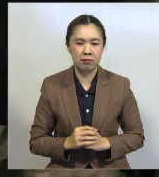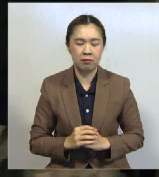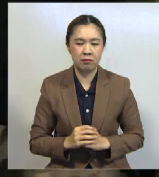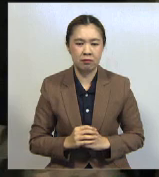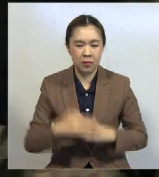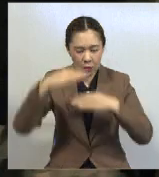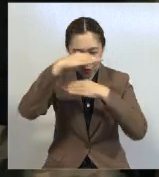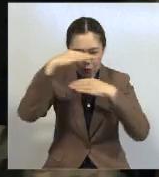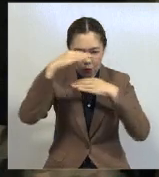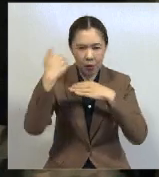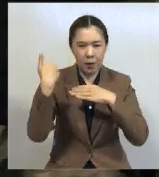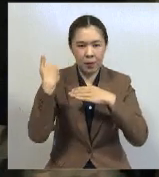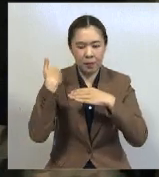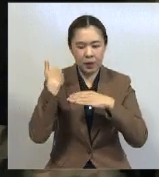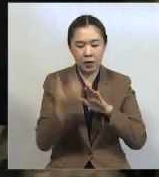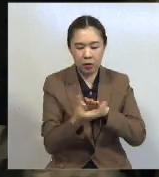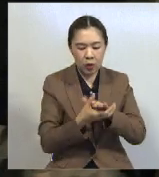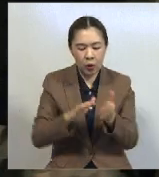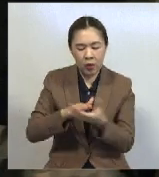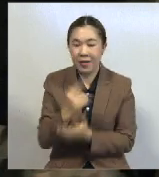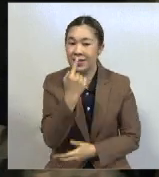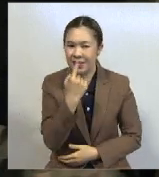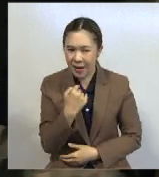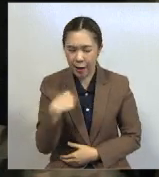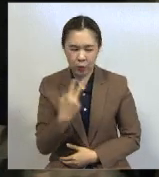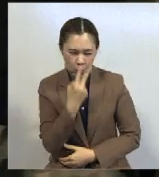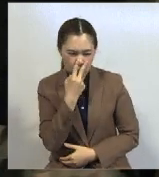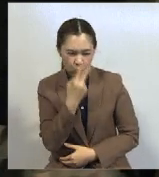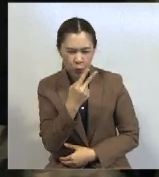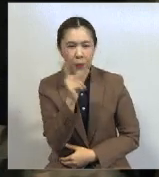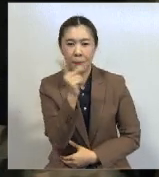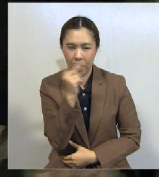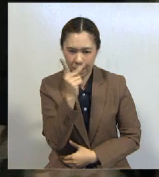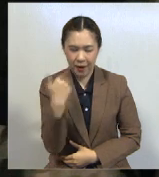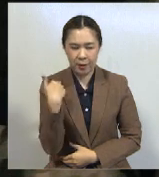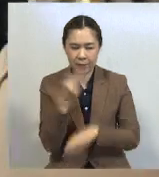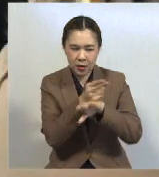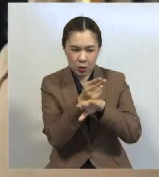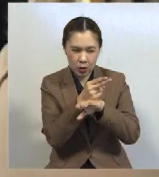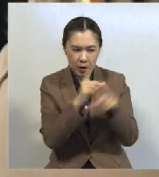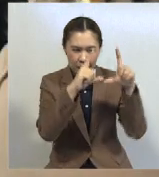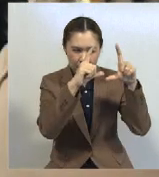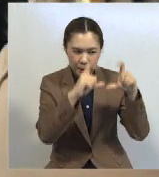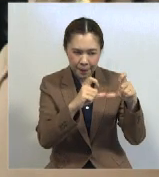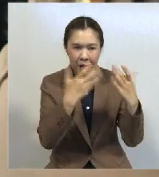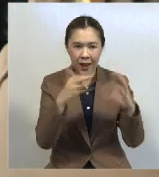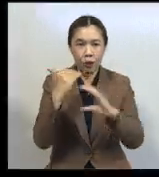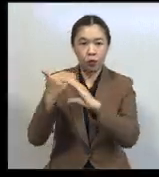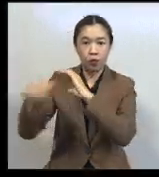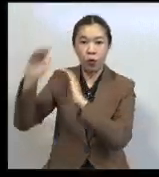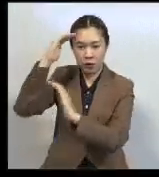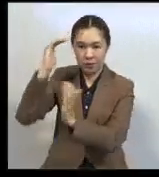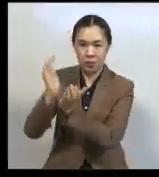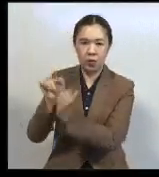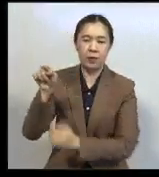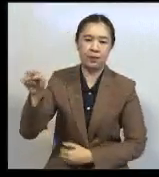างมิดชิดแล้วก็สวมใส่รองเท้าสีแดงจึงทำให้รู้สึกผิดสังเกตแล้วก็ถ่ายคลิปส่งให้กับเจ้าหน้าที่จากนั้นเจ้าหน้าที่จึ